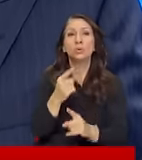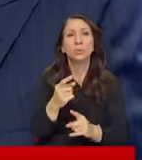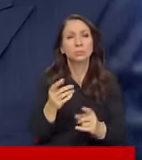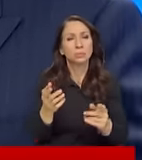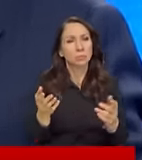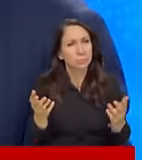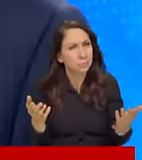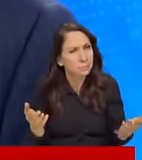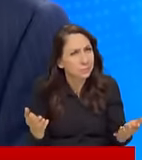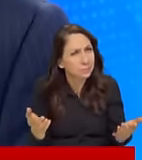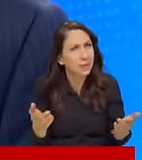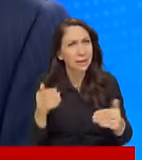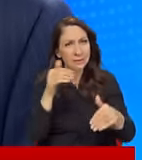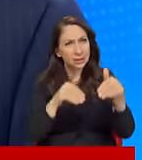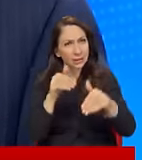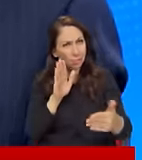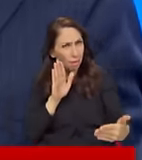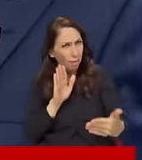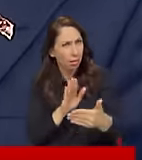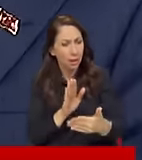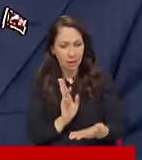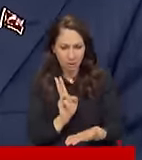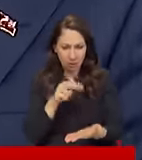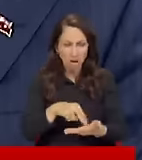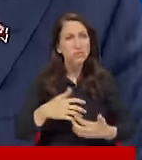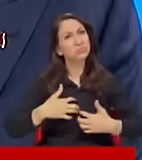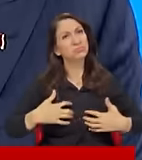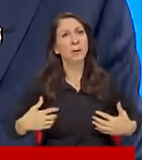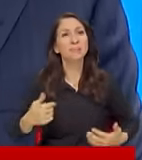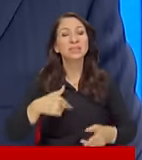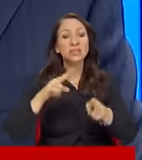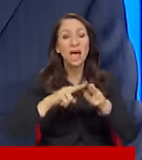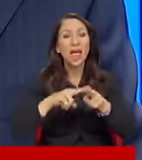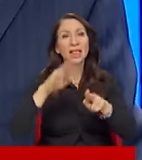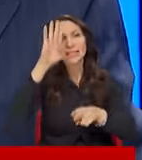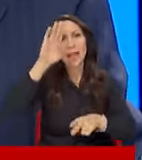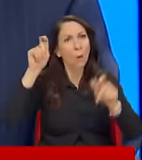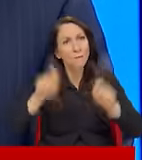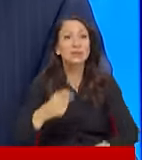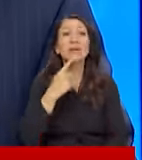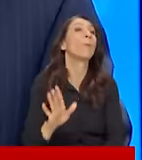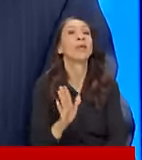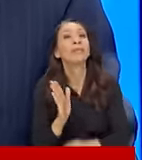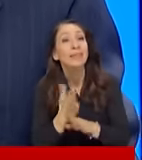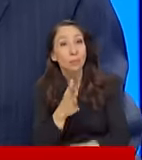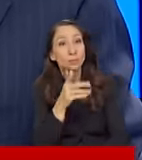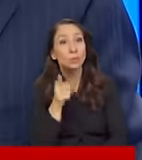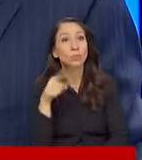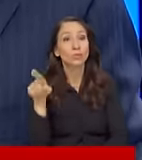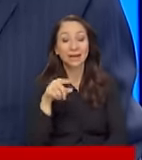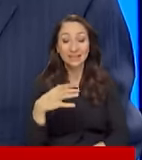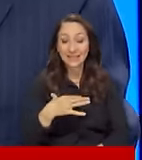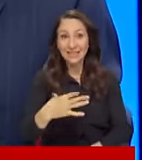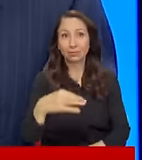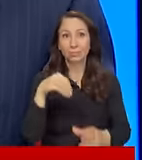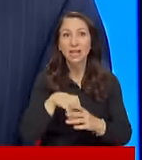Yahu bakın seçim günü geldi, çıkıp da mertçe ya biz kanalı yapacağız diyemiyorlar. Niye biliyor musunuz? Neden? Bunlar seçilmek